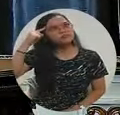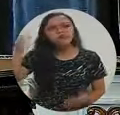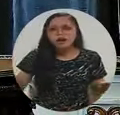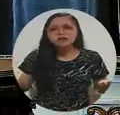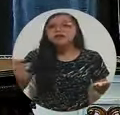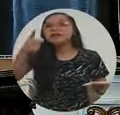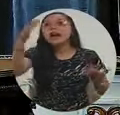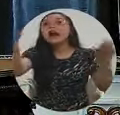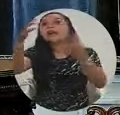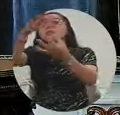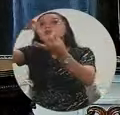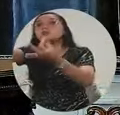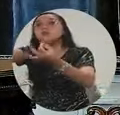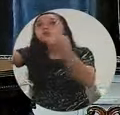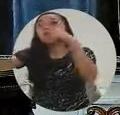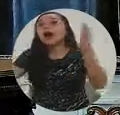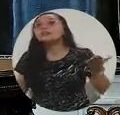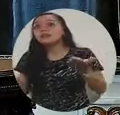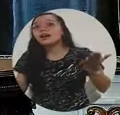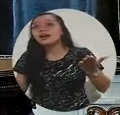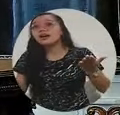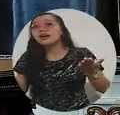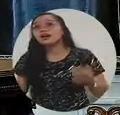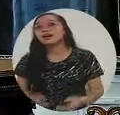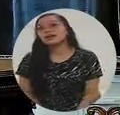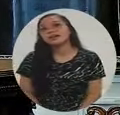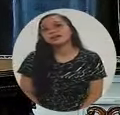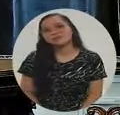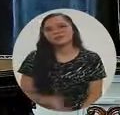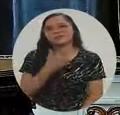oy, what a kaibaw na, oy. What a kaibaw.